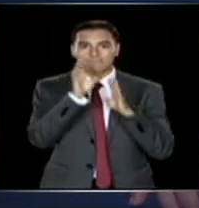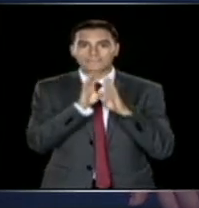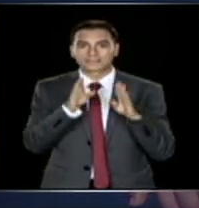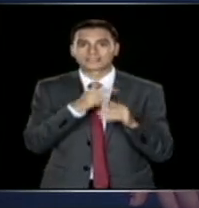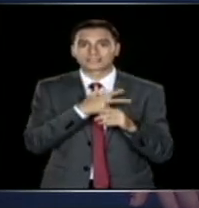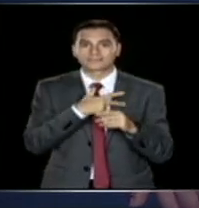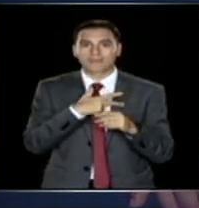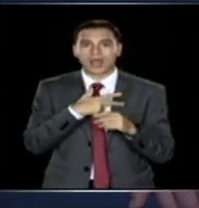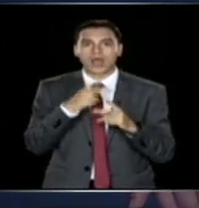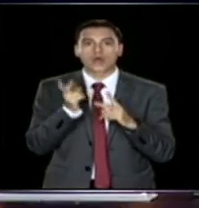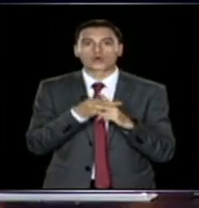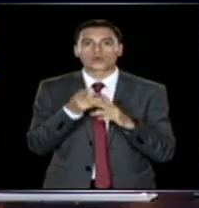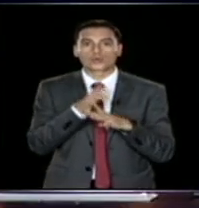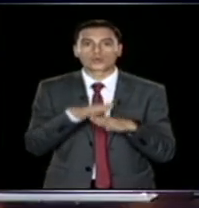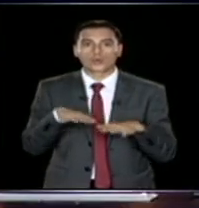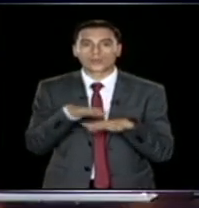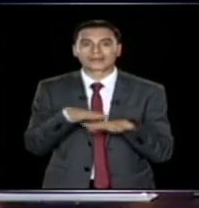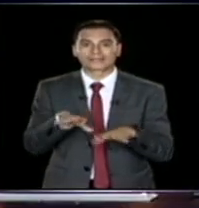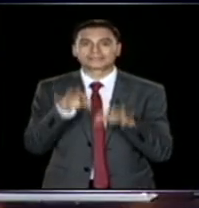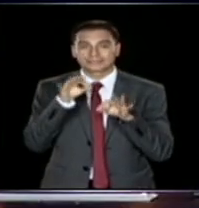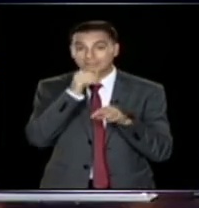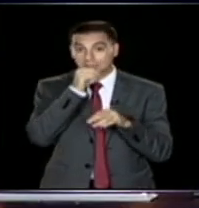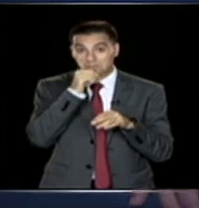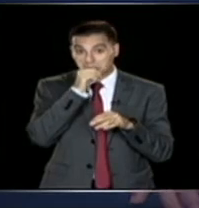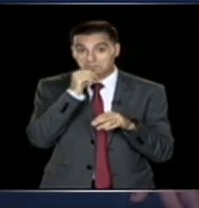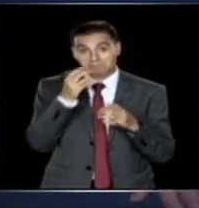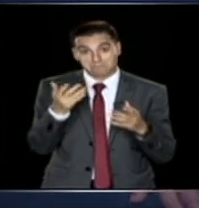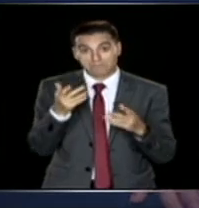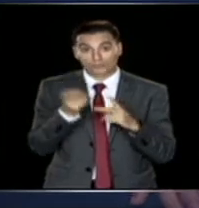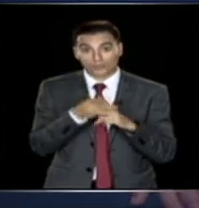اسمها الجمهوريه الجديده. مسرحيه اسمها الجمهوريه الجديده.